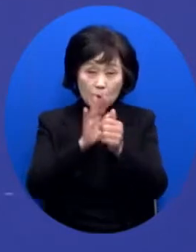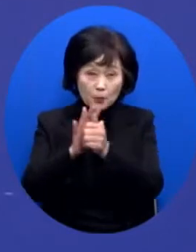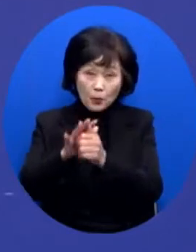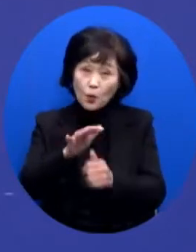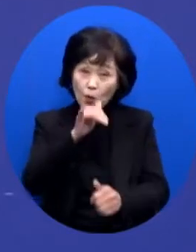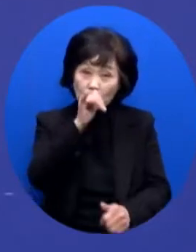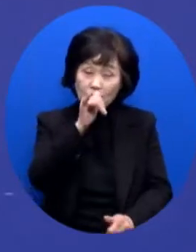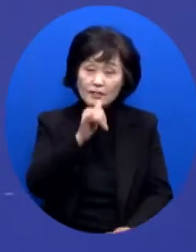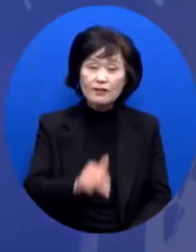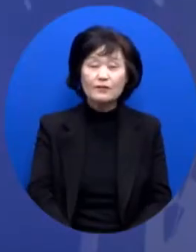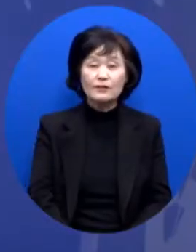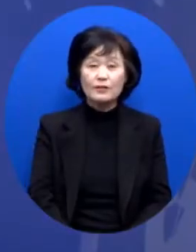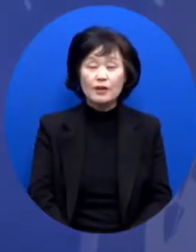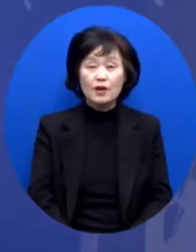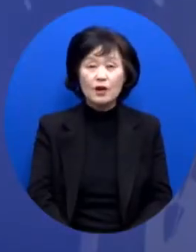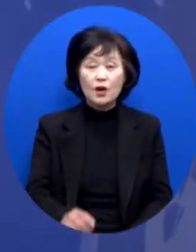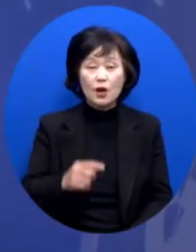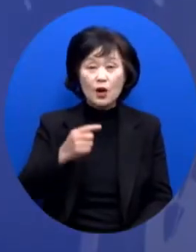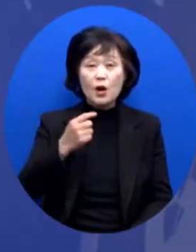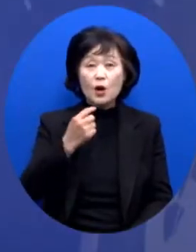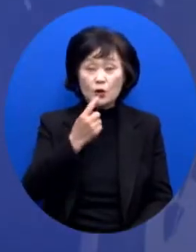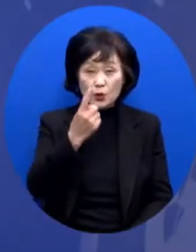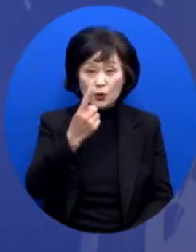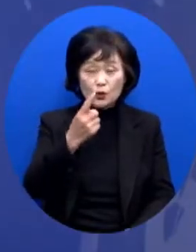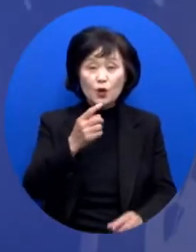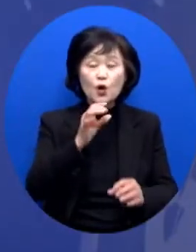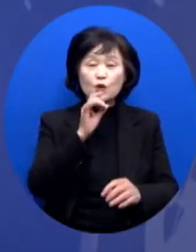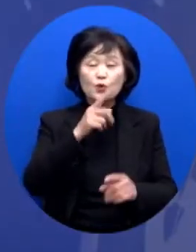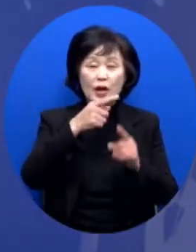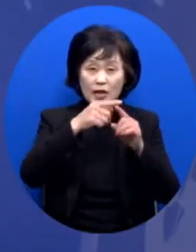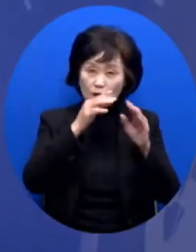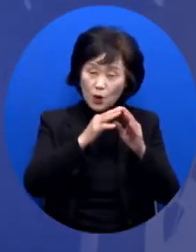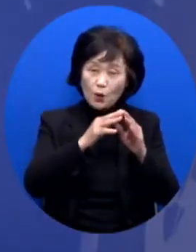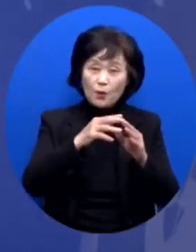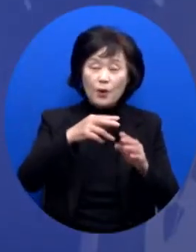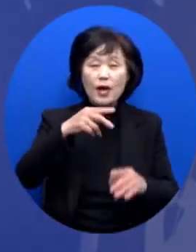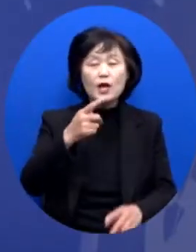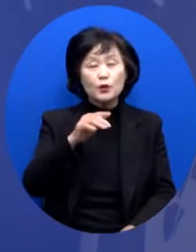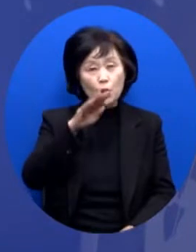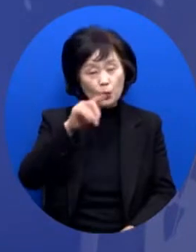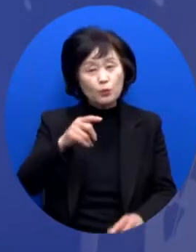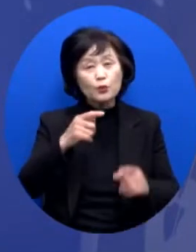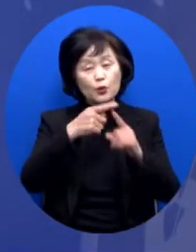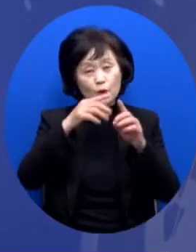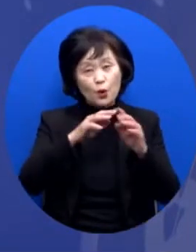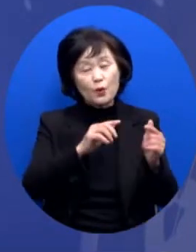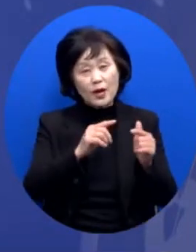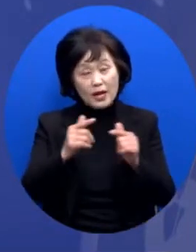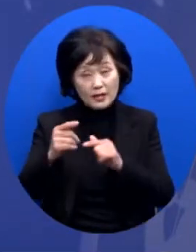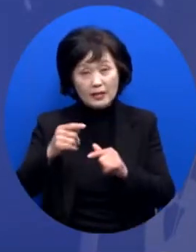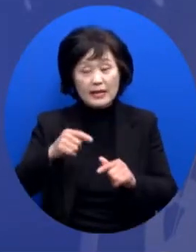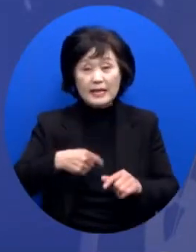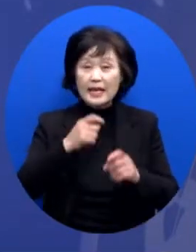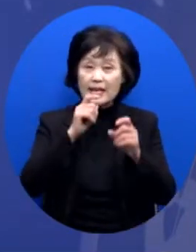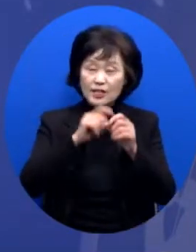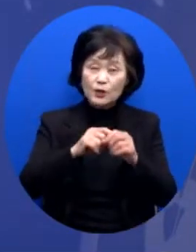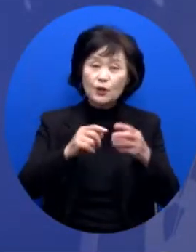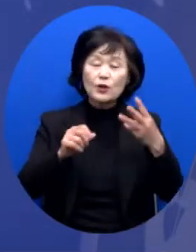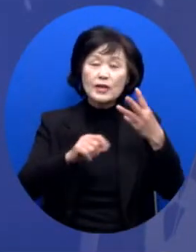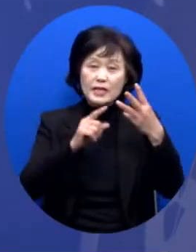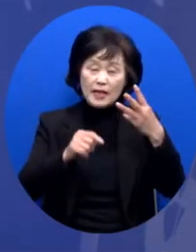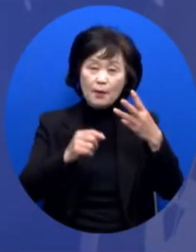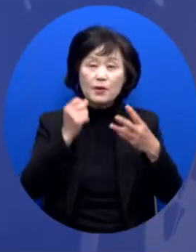있죠 4 속초 중앙 교회 의 춘천 동부교회 등 지역 교배 딜은 자체적으로 3월 한달 동안